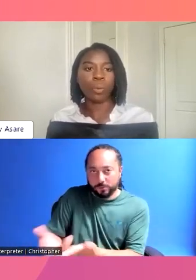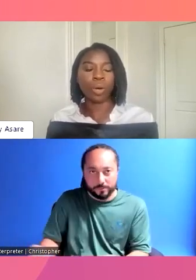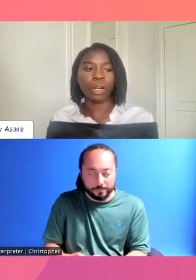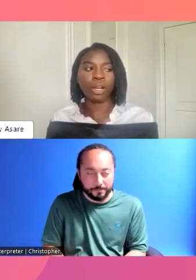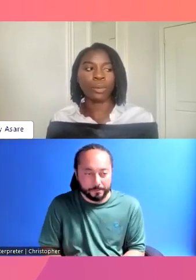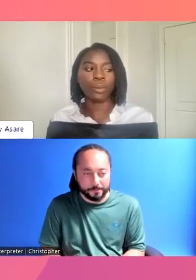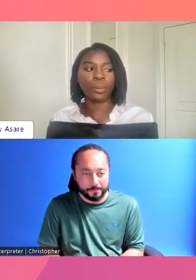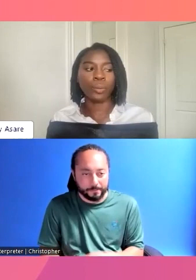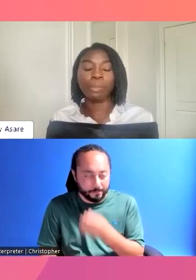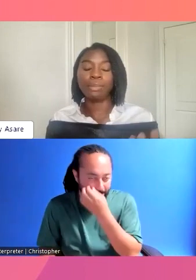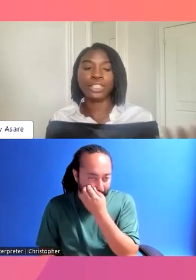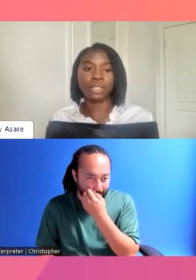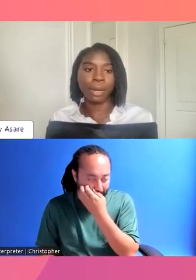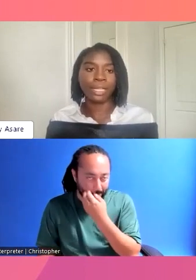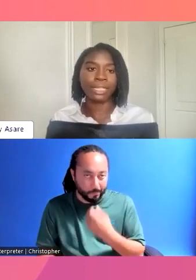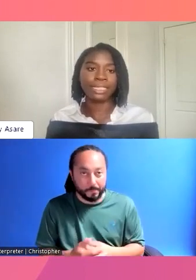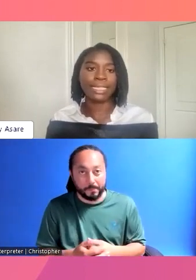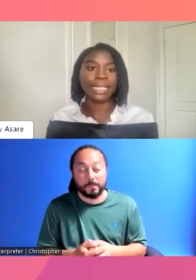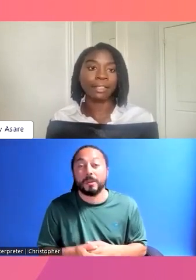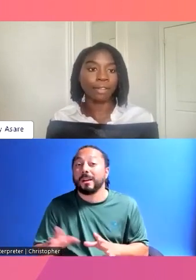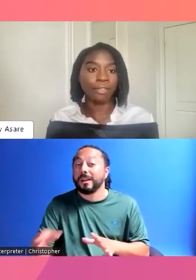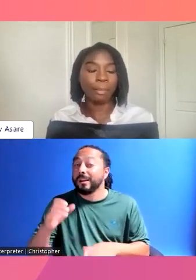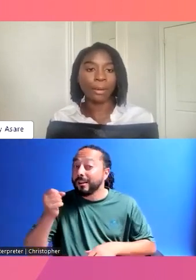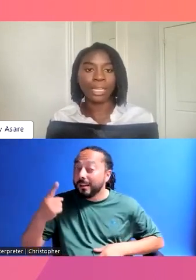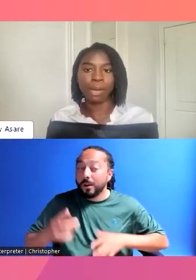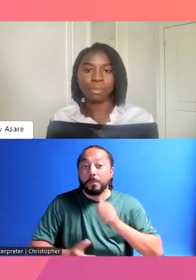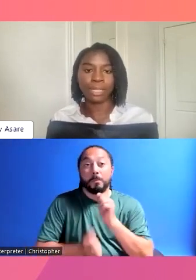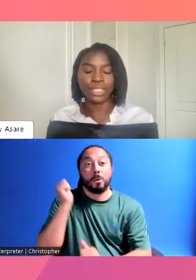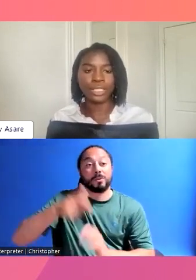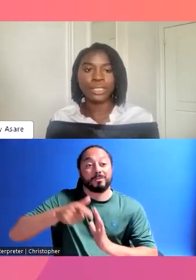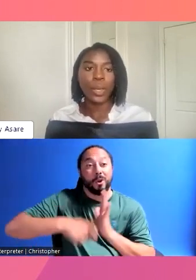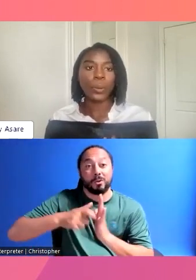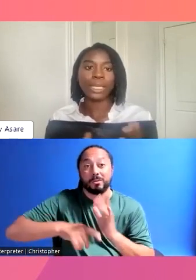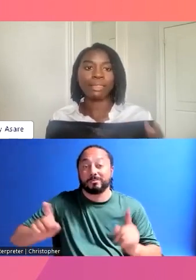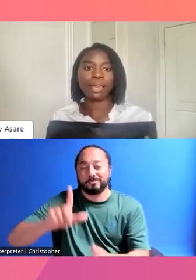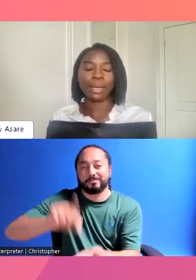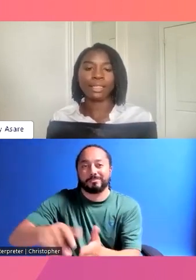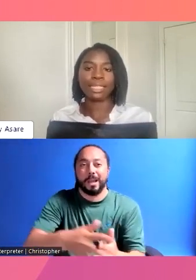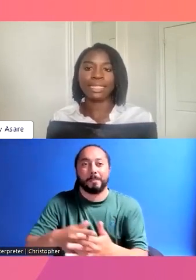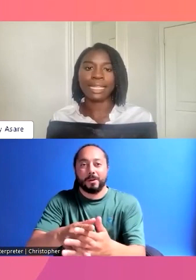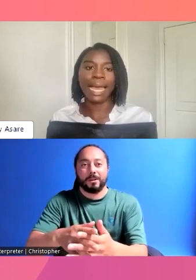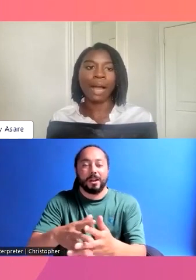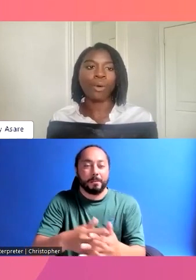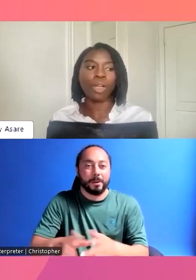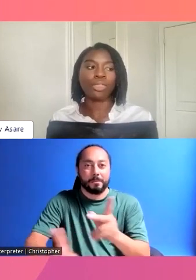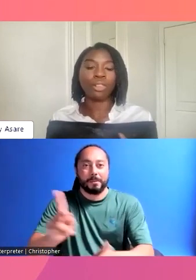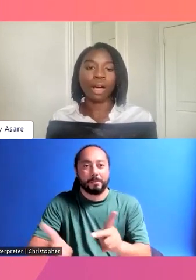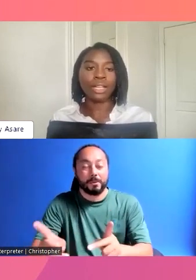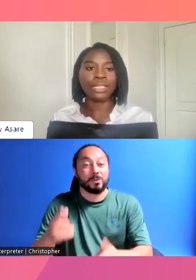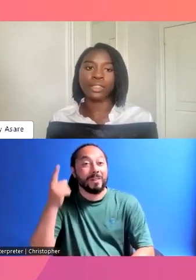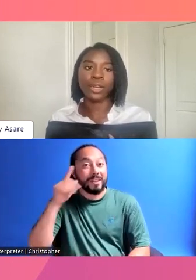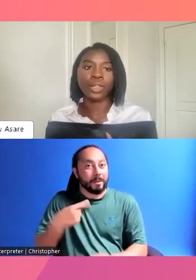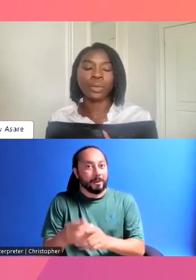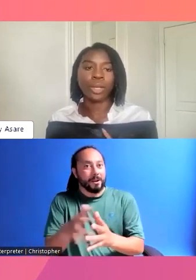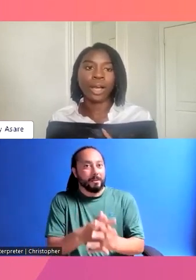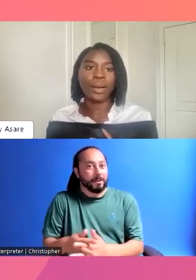Ça les intéressait, en faisant rapport du fait que plusieurs de ce travail étaient publiés aux États-Unis et mettaient en jeu une population